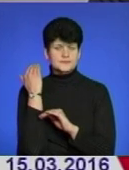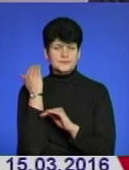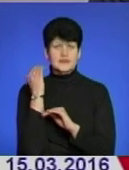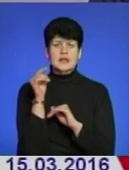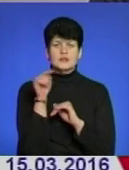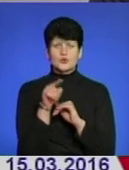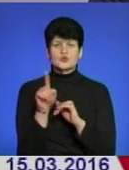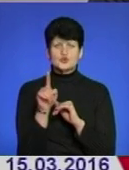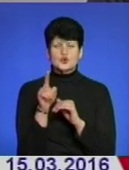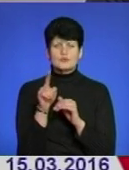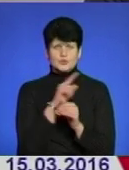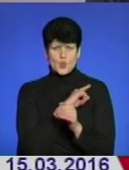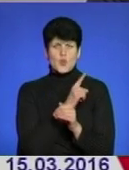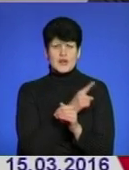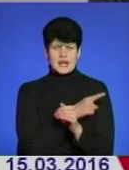того, чтобы